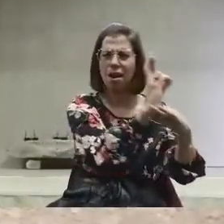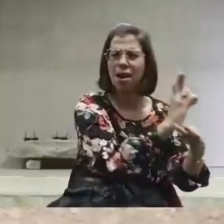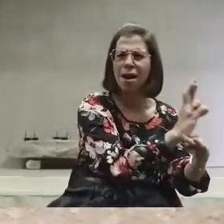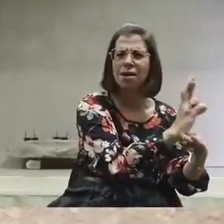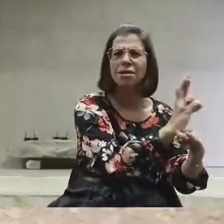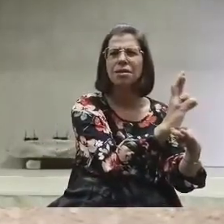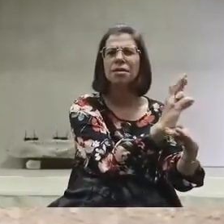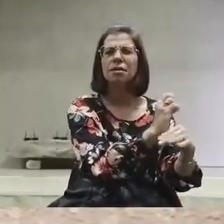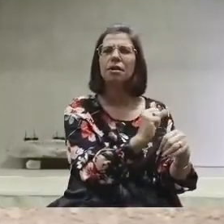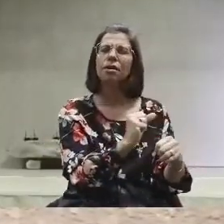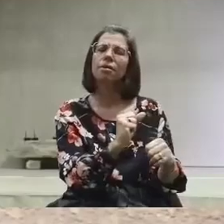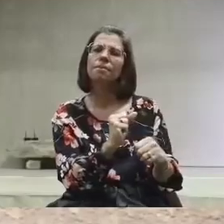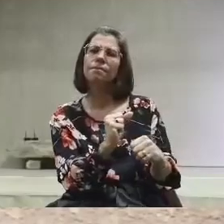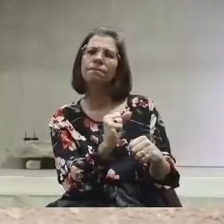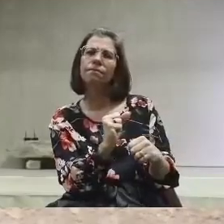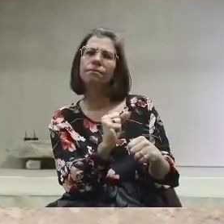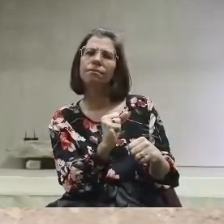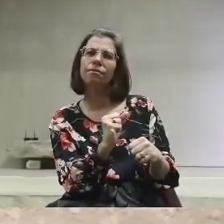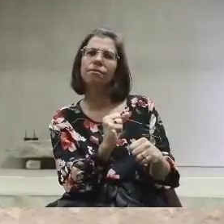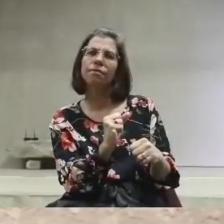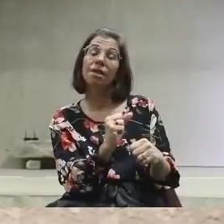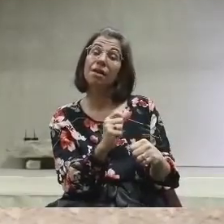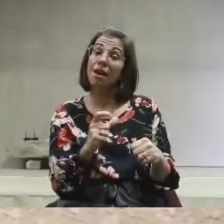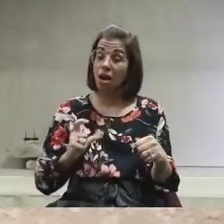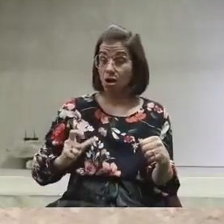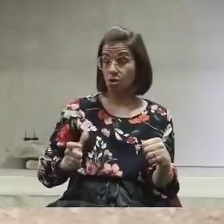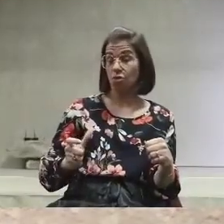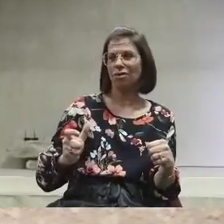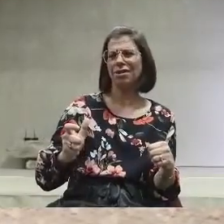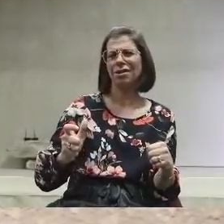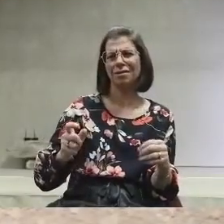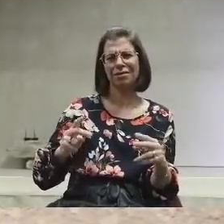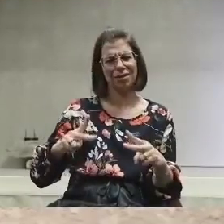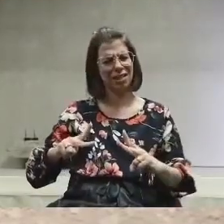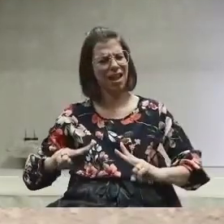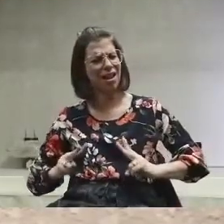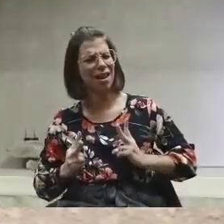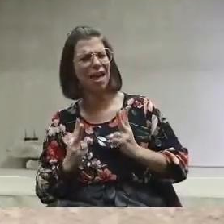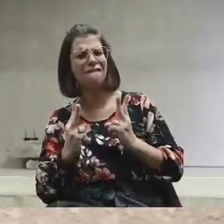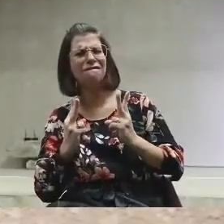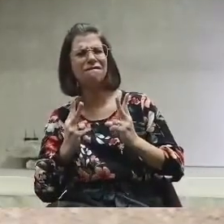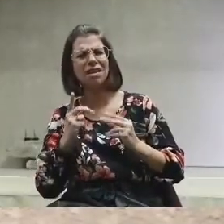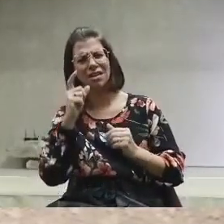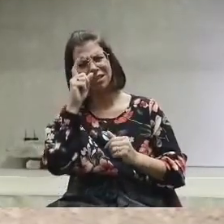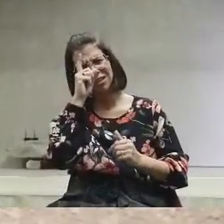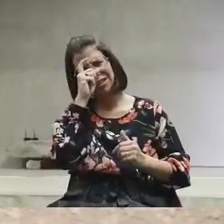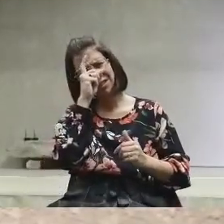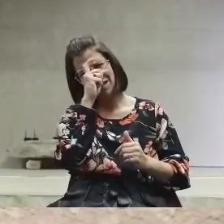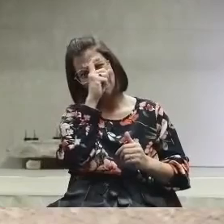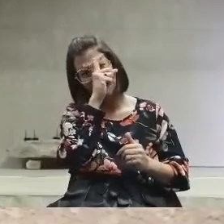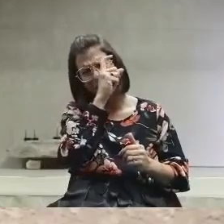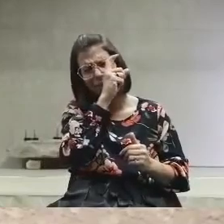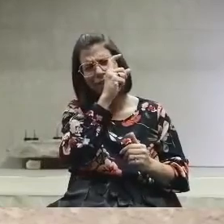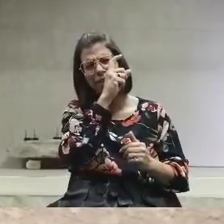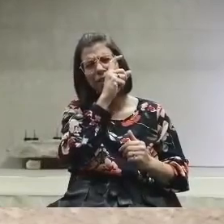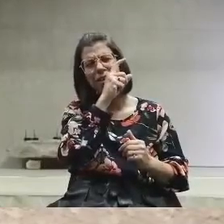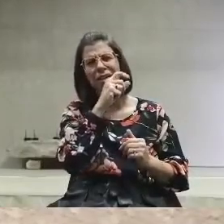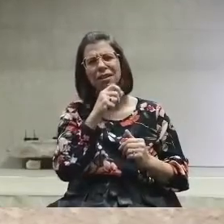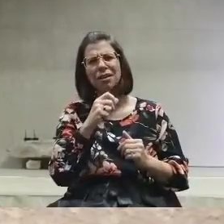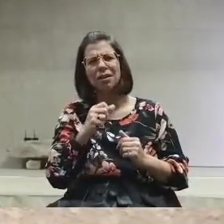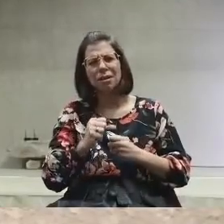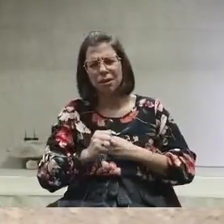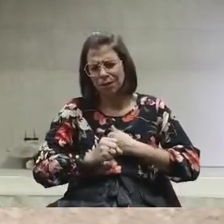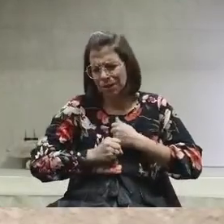pourquoi la vie est pénible, difficile. Les gens souffrent, se tentent de douleur.